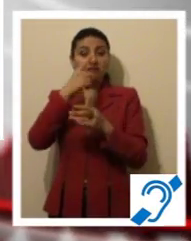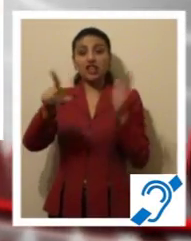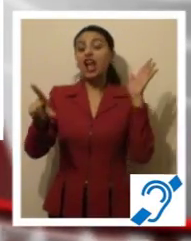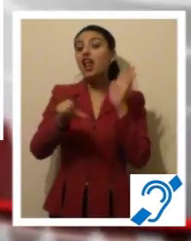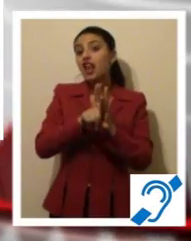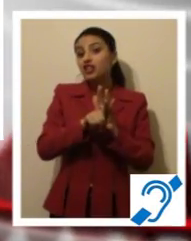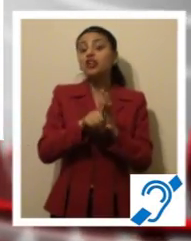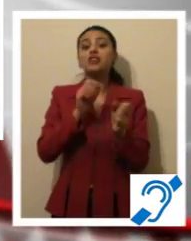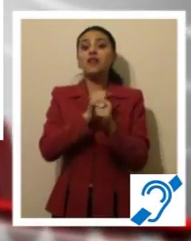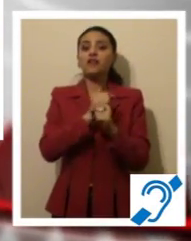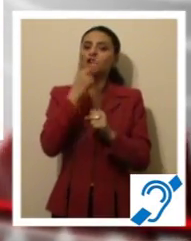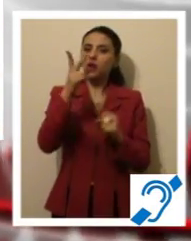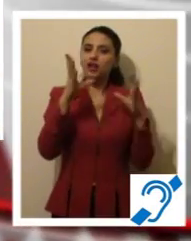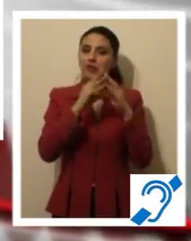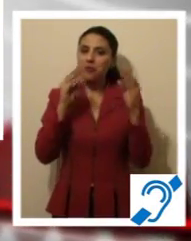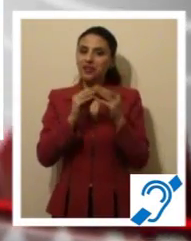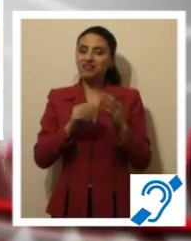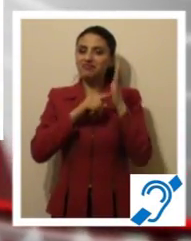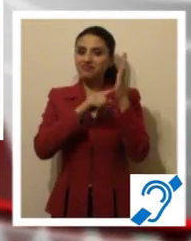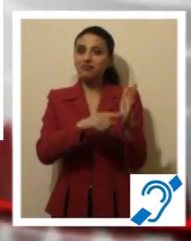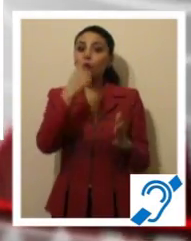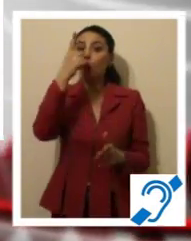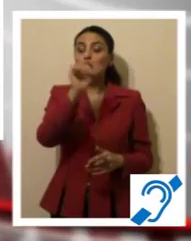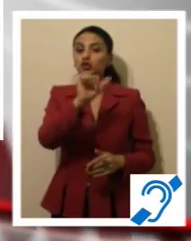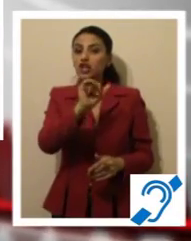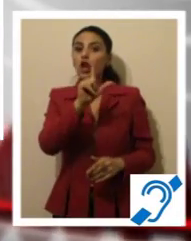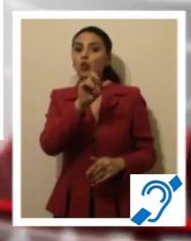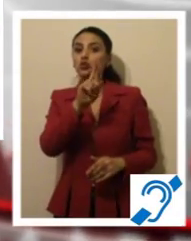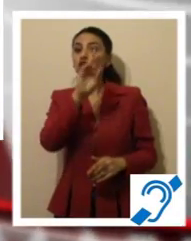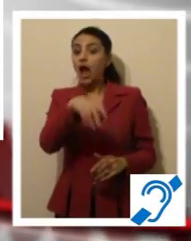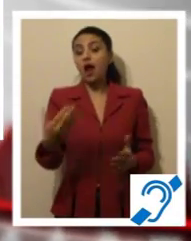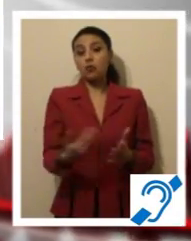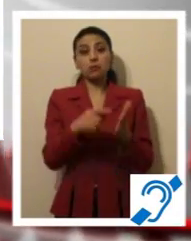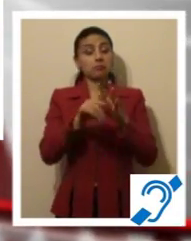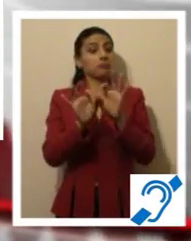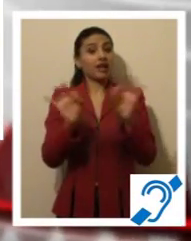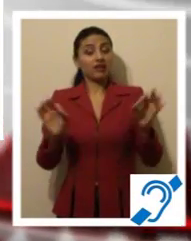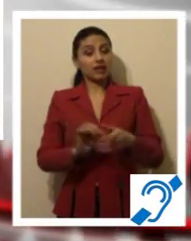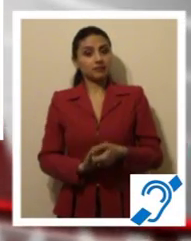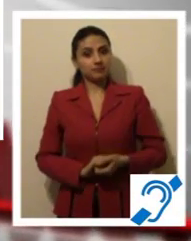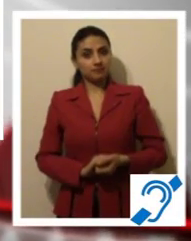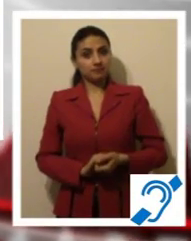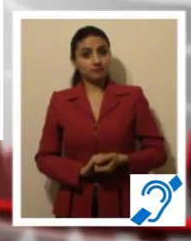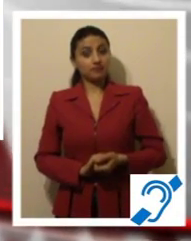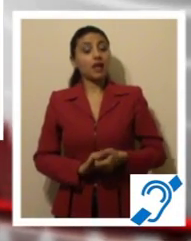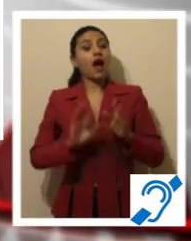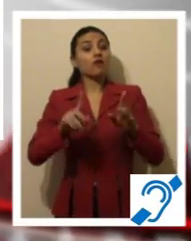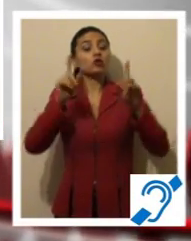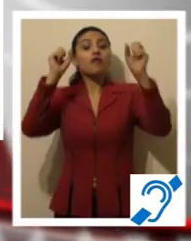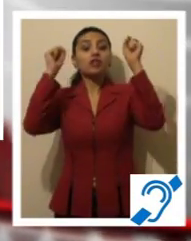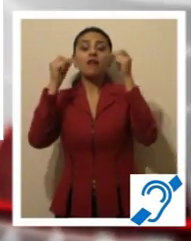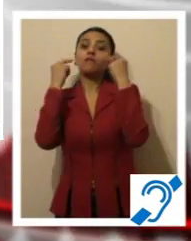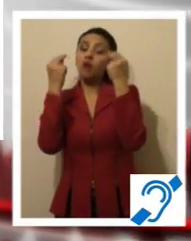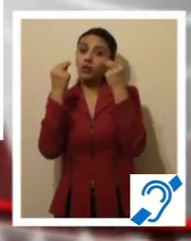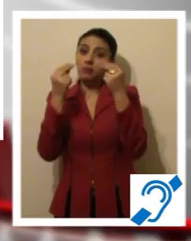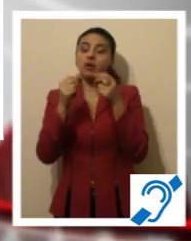regulamentul competiției, doi români pe parchet. Unul dintre aceștia, Lucian Chirov, având o evoluție foarte bună. A fost o victorie foarte muncită,